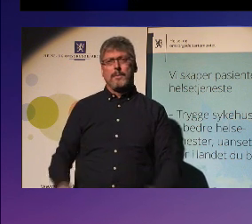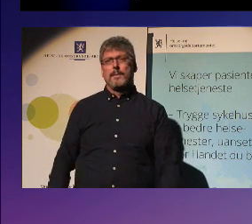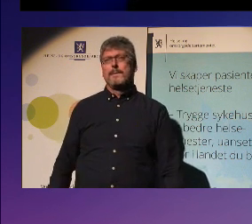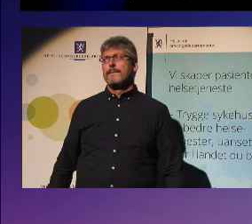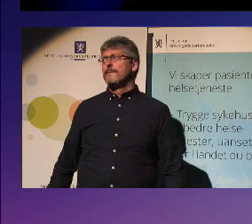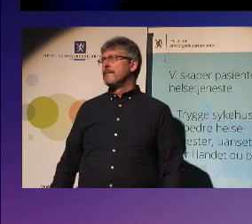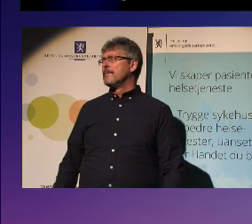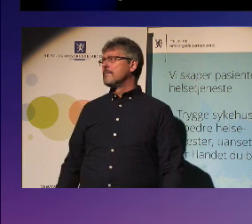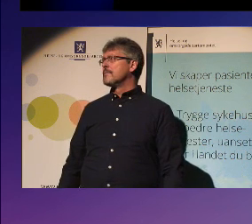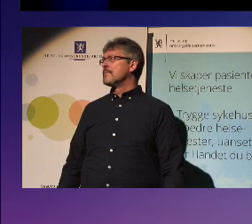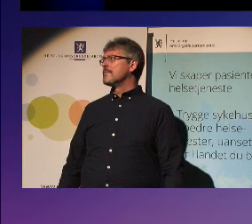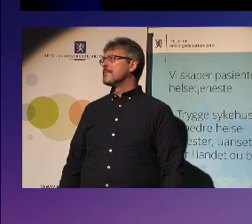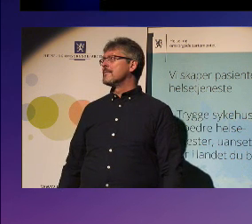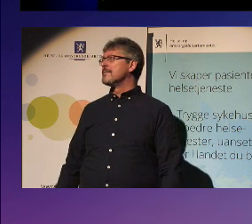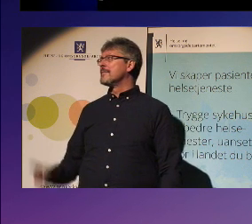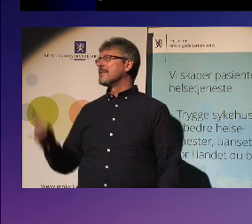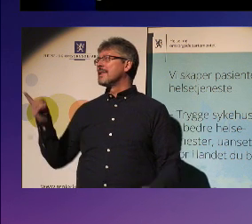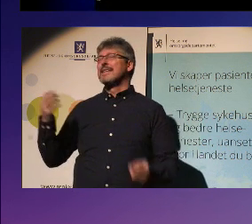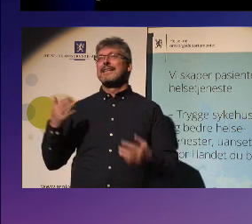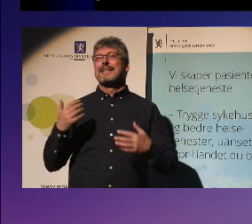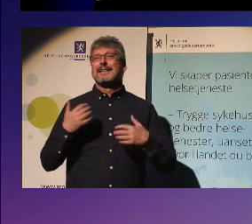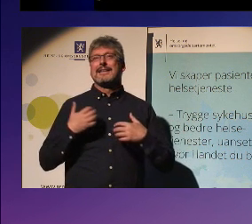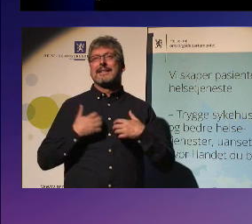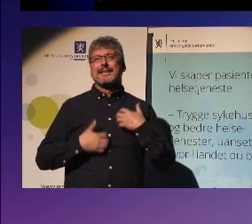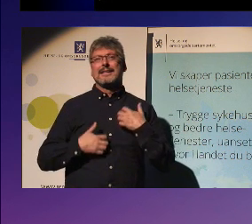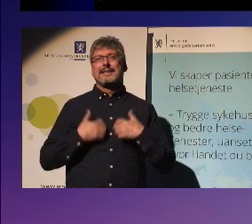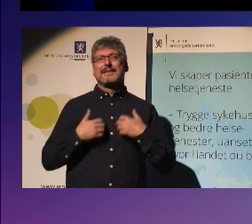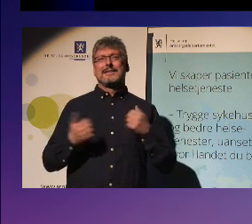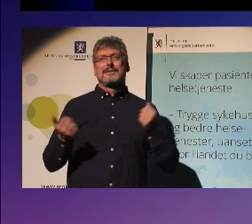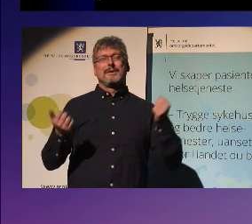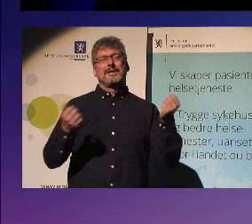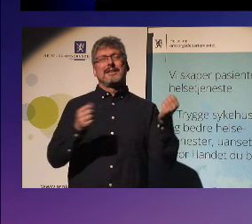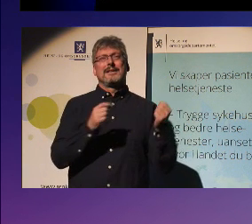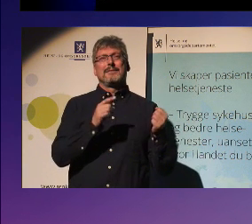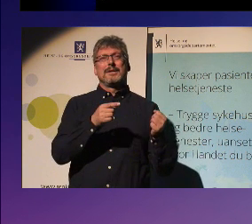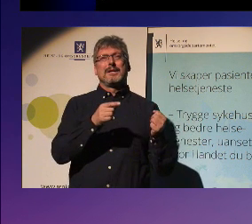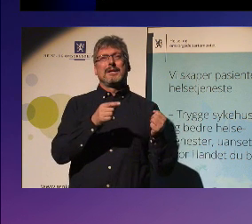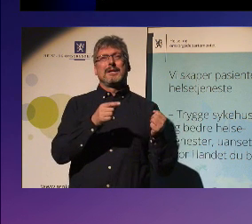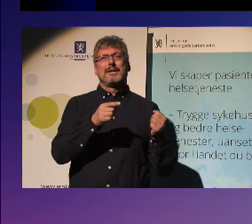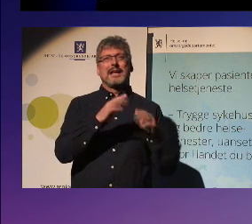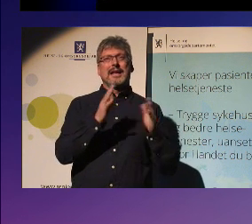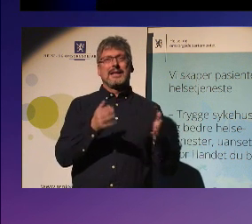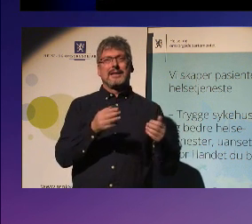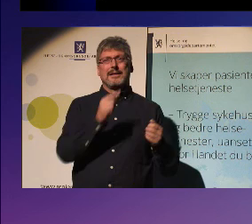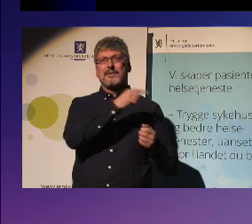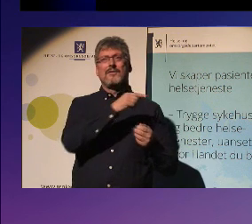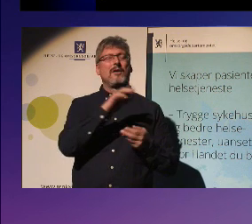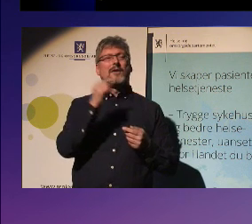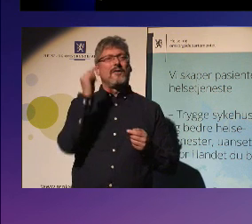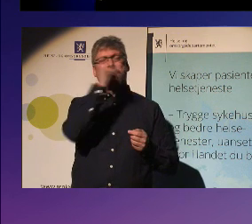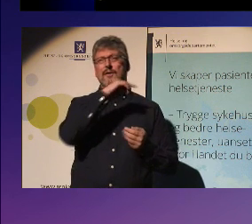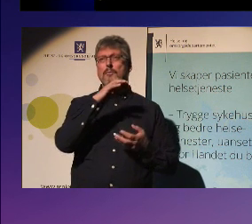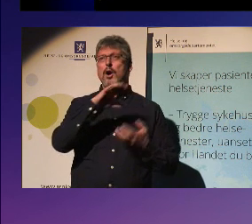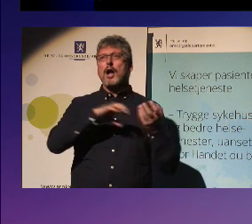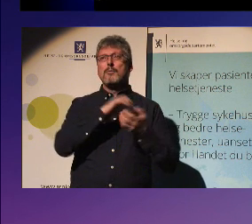Vi hadde spennende en-til-en-møte med leverandørene her på Gardermoen forrige uke.